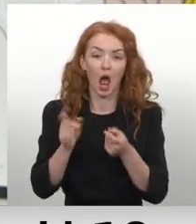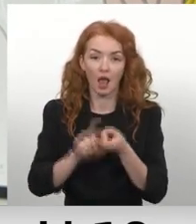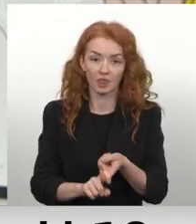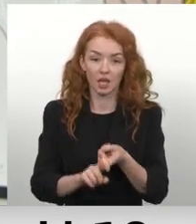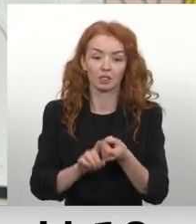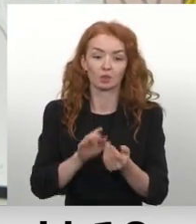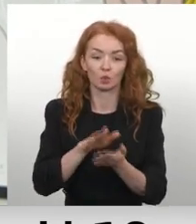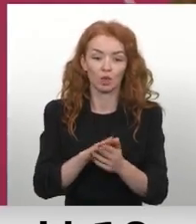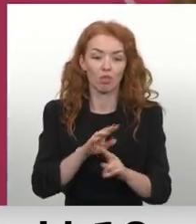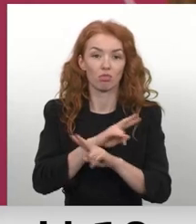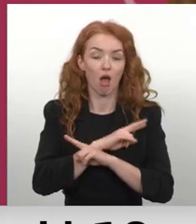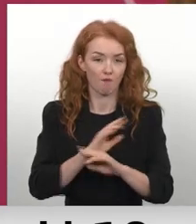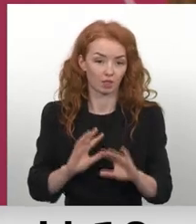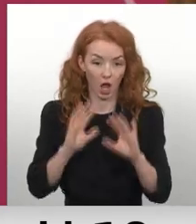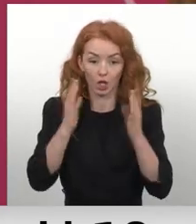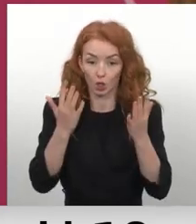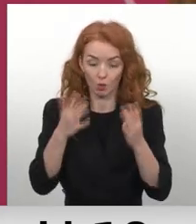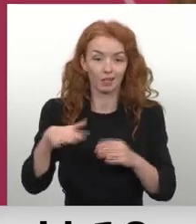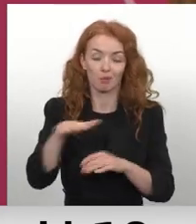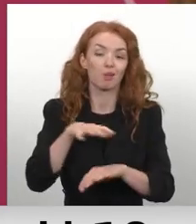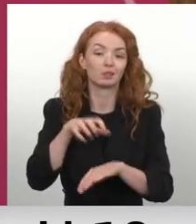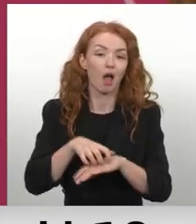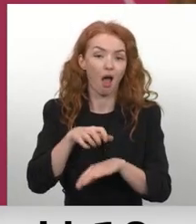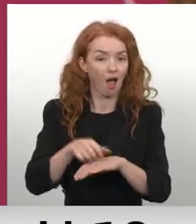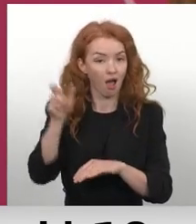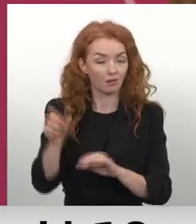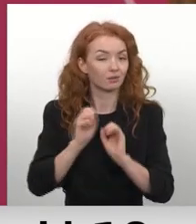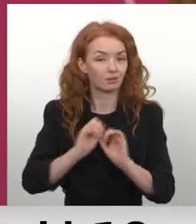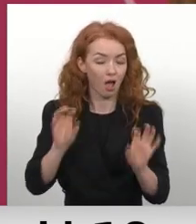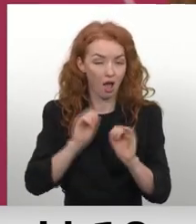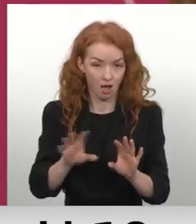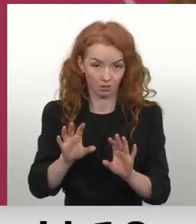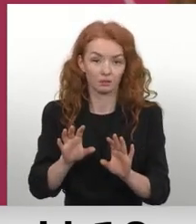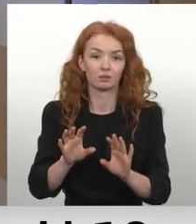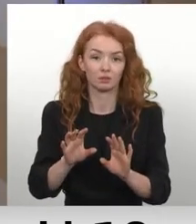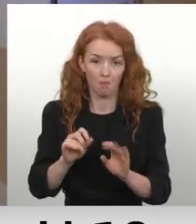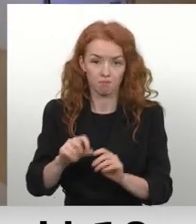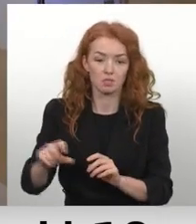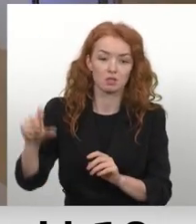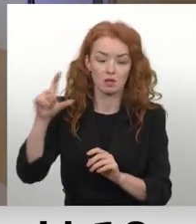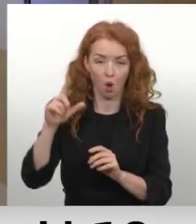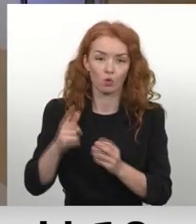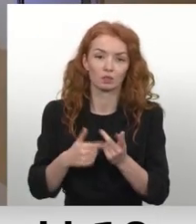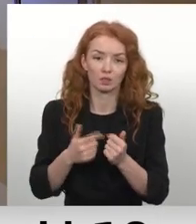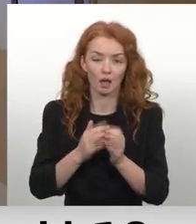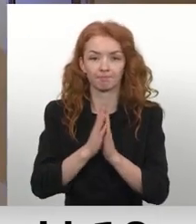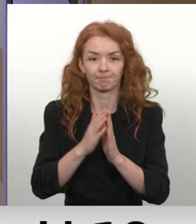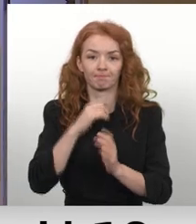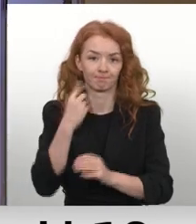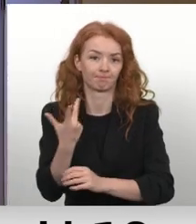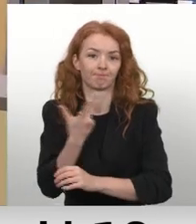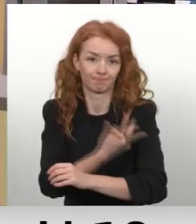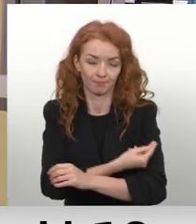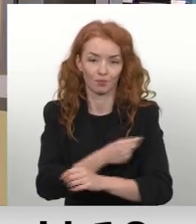uz nāves gadījumiem. Ģimenes ārsts Ainis Zalps stāsta, ka zināms pieprasījums ir gan par vakcīnām pret gripu, gan